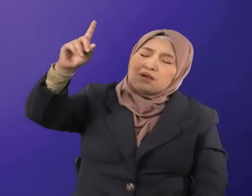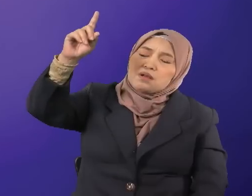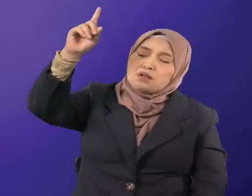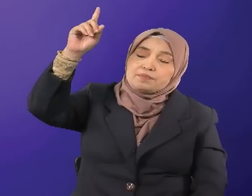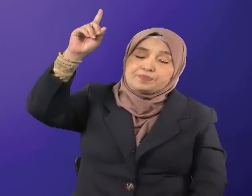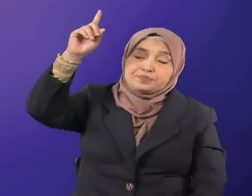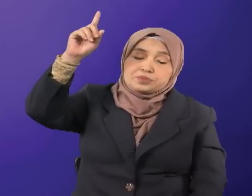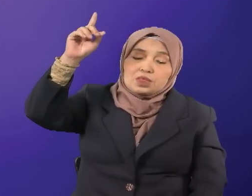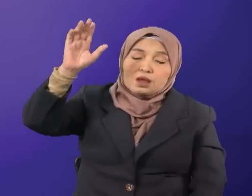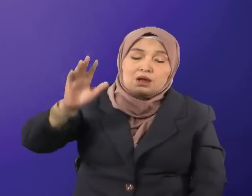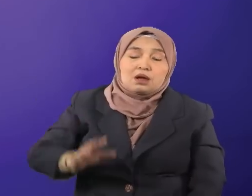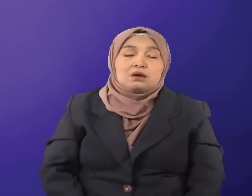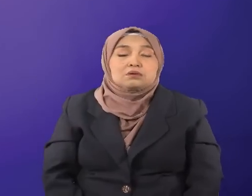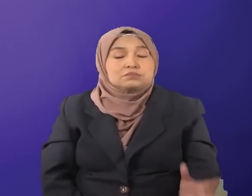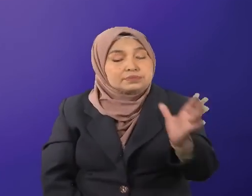الله